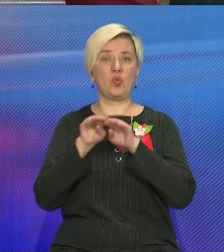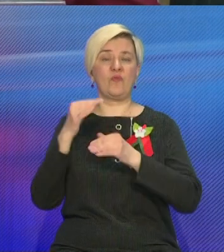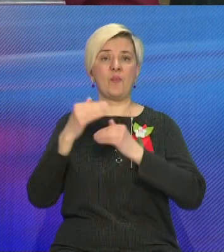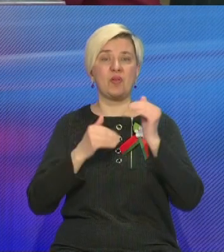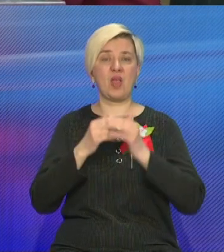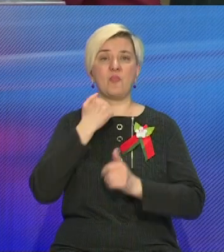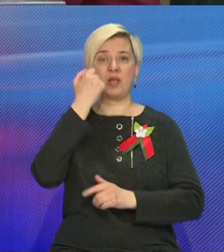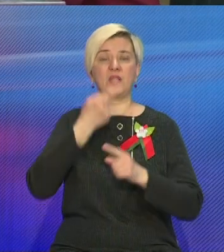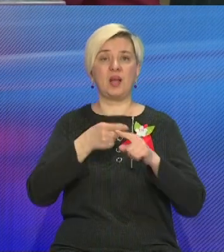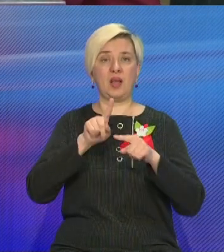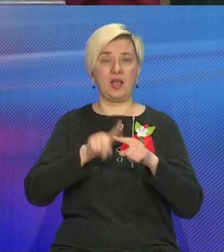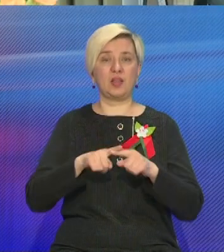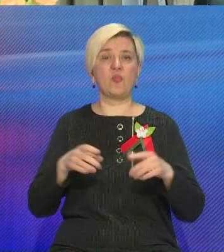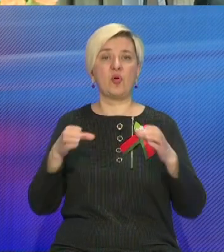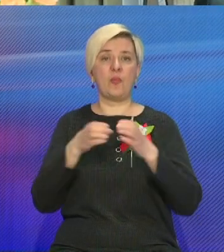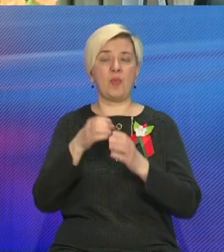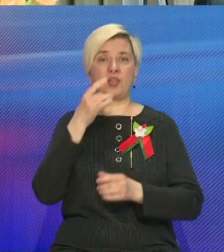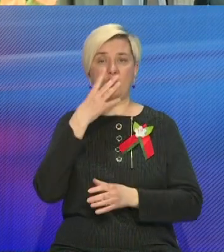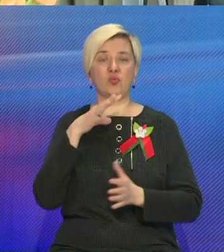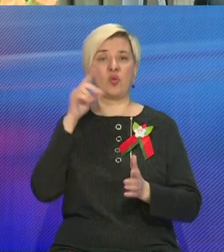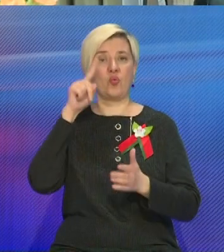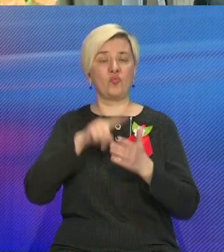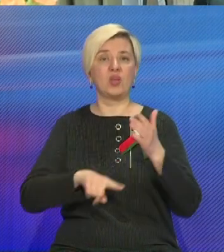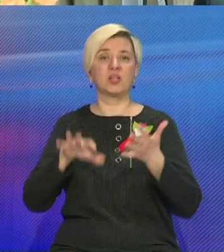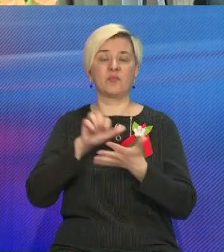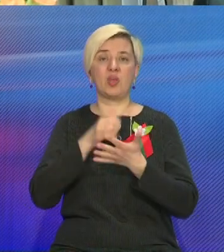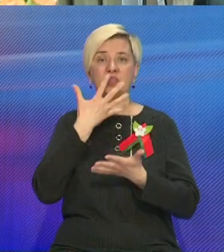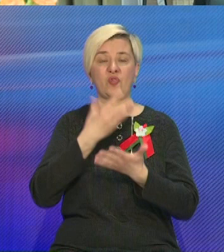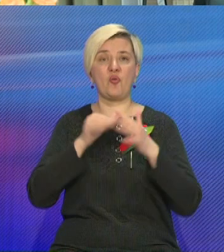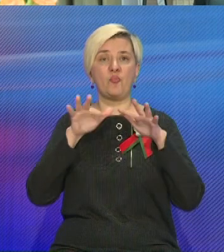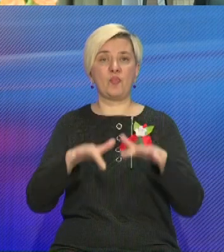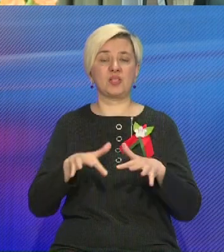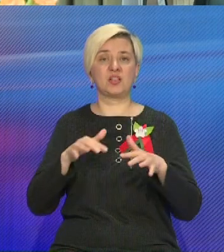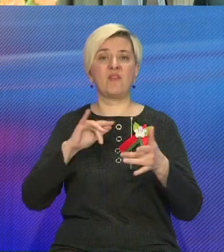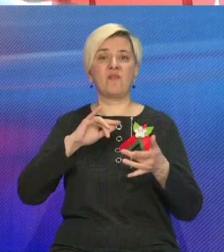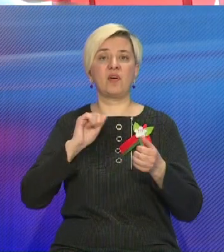гэтаму тэлерадыёкампанія «Гродна» упэўнена займае сваю нішу ў медыяпрасторы рэгіёна.